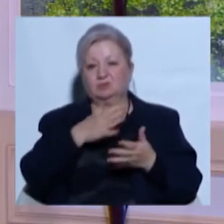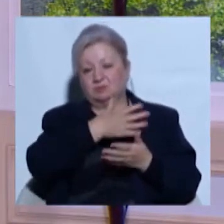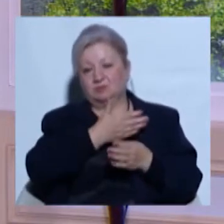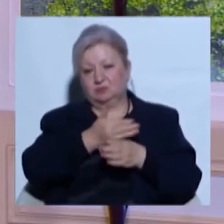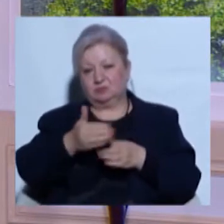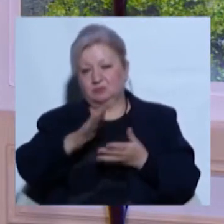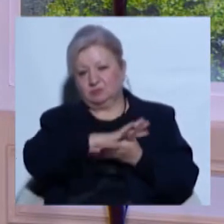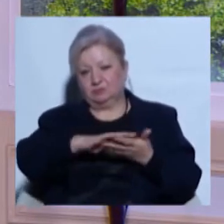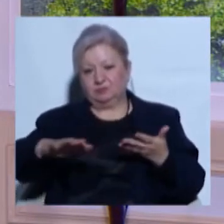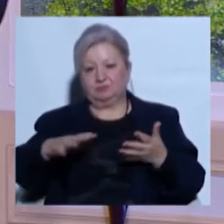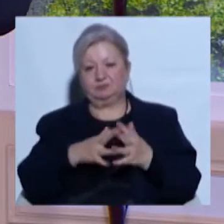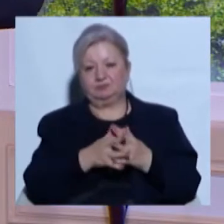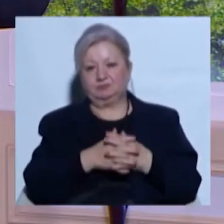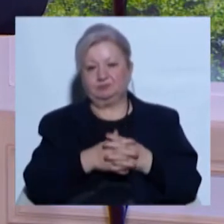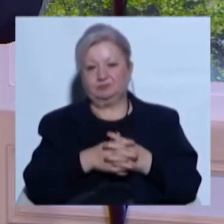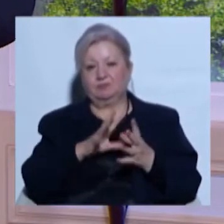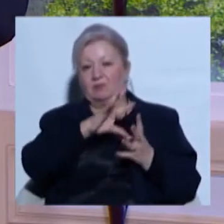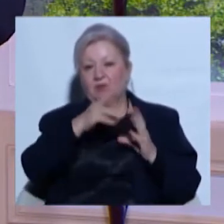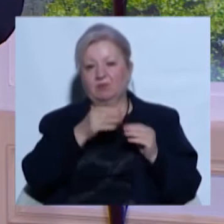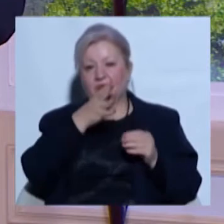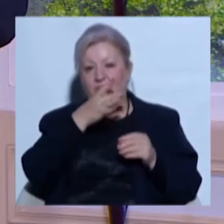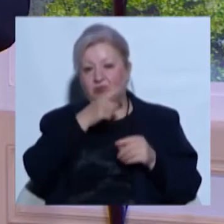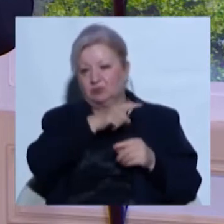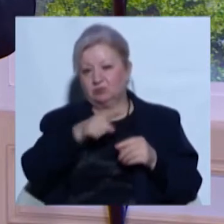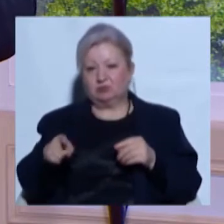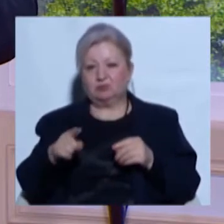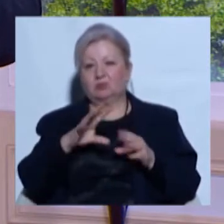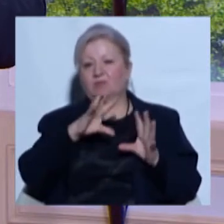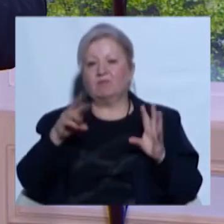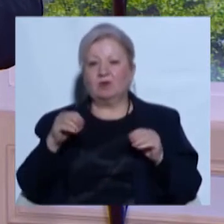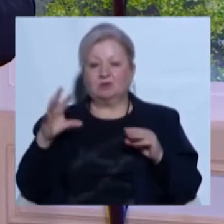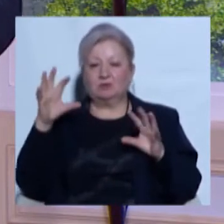რიგითობით. ყველა დროს, ყველა ოკუპანტი